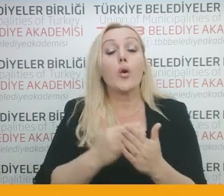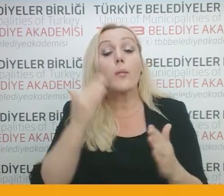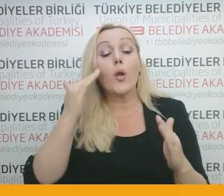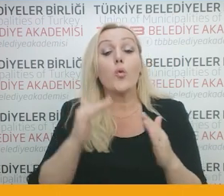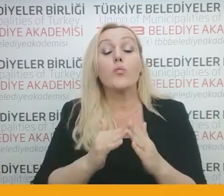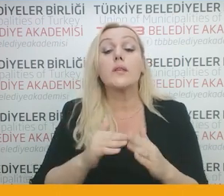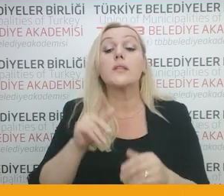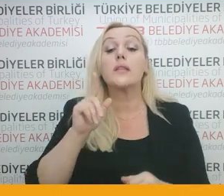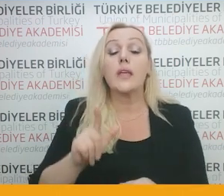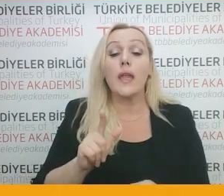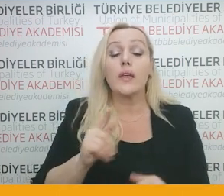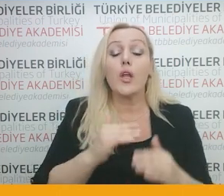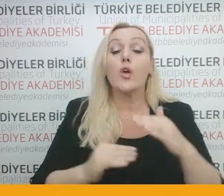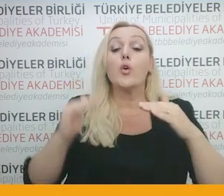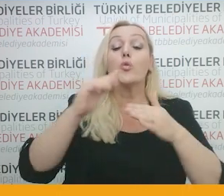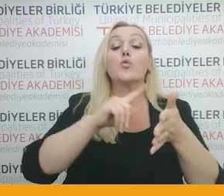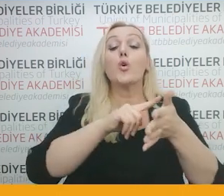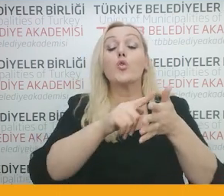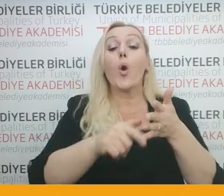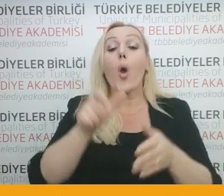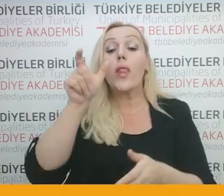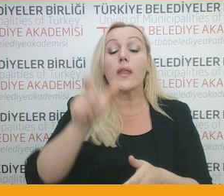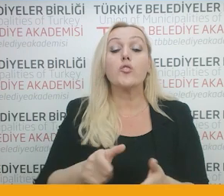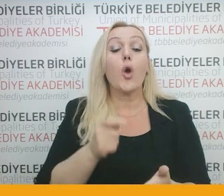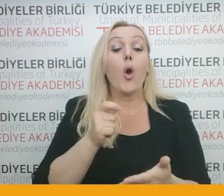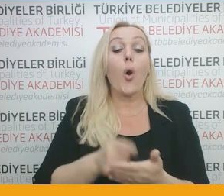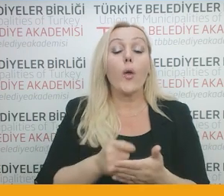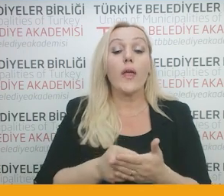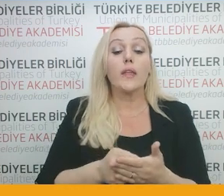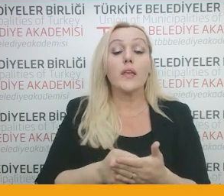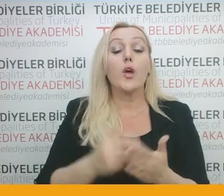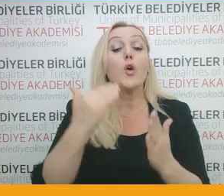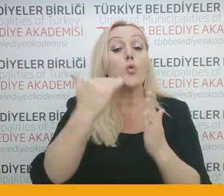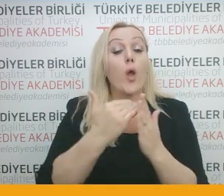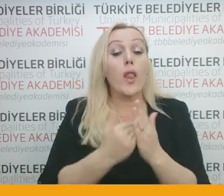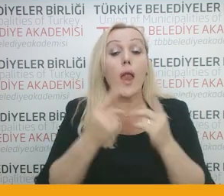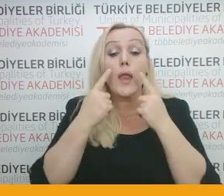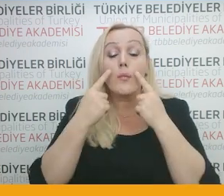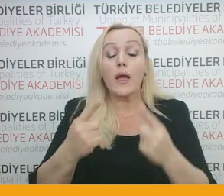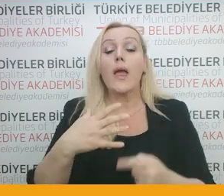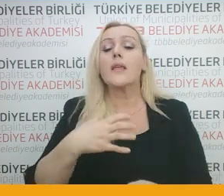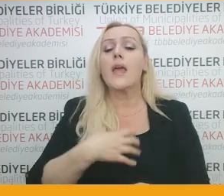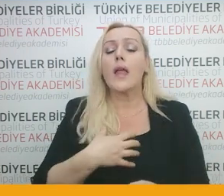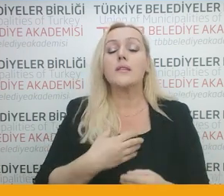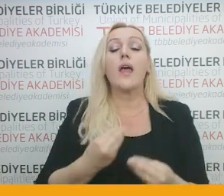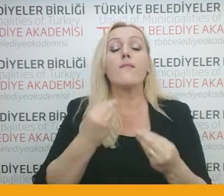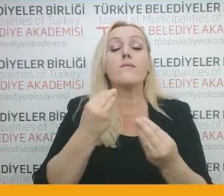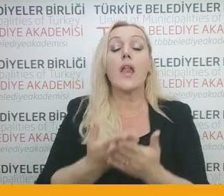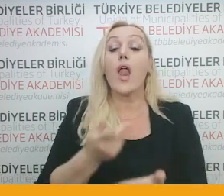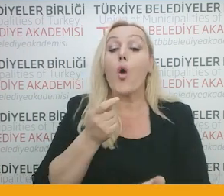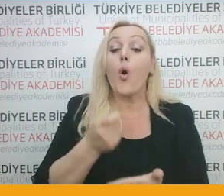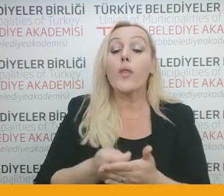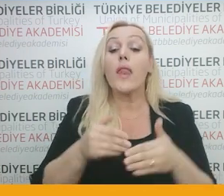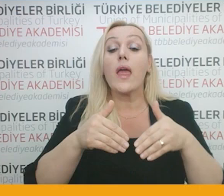ve üst yönetici tarafından belirlenen ödenek kullanımına ilişkin ilkeleri göz önünde bulundurarak kendisine tahsis edilen ödenek